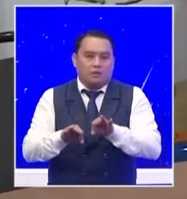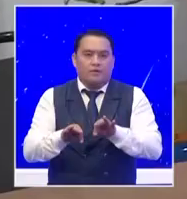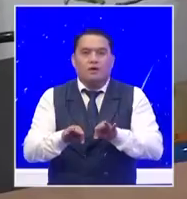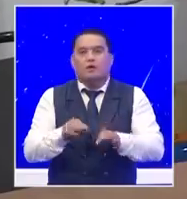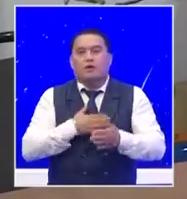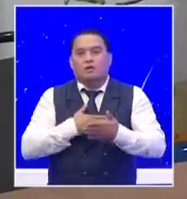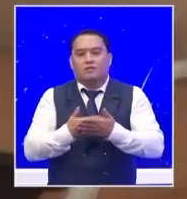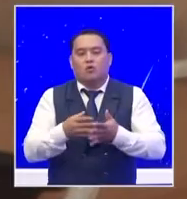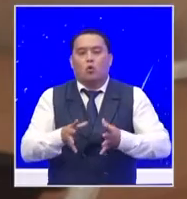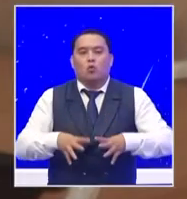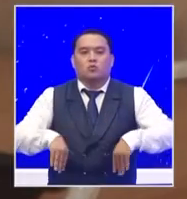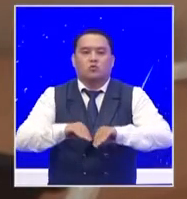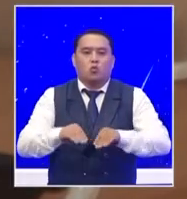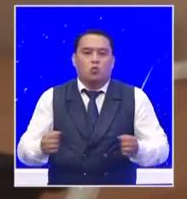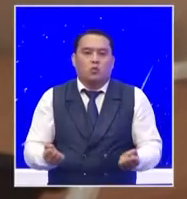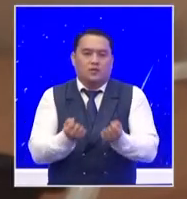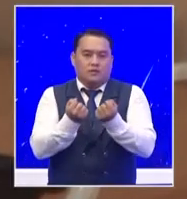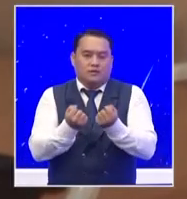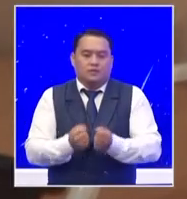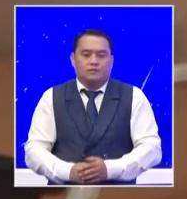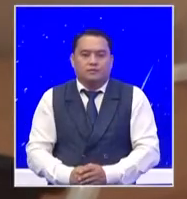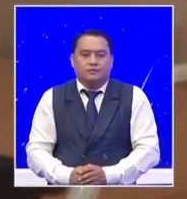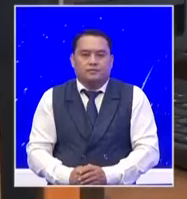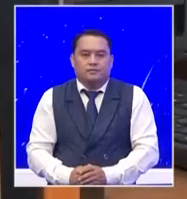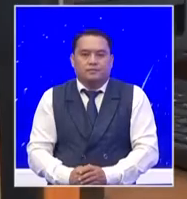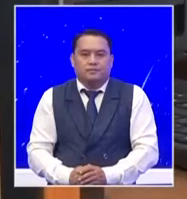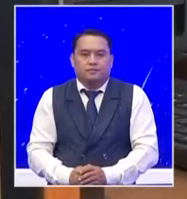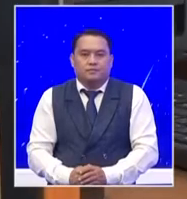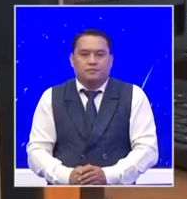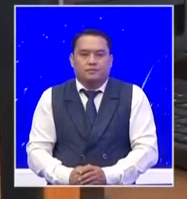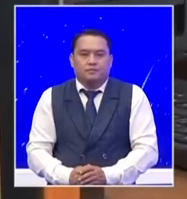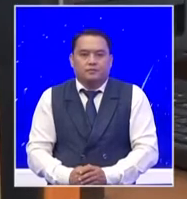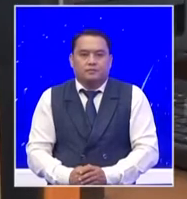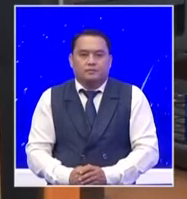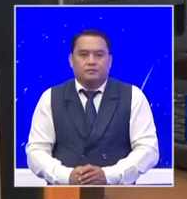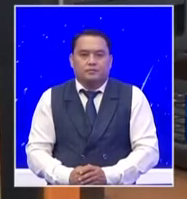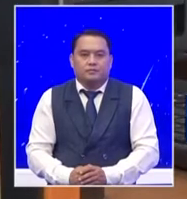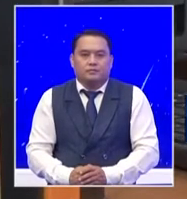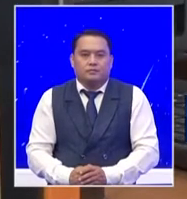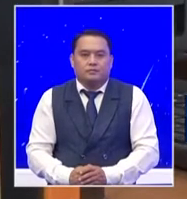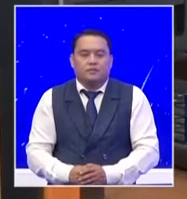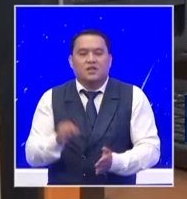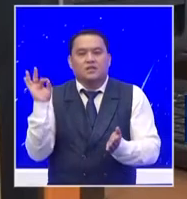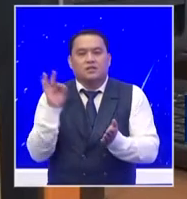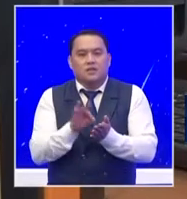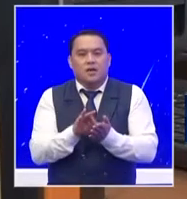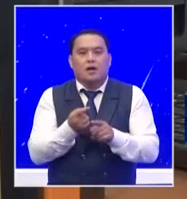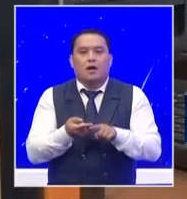гражданским альянсом при поддержке управления внутренней политики Алматинской области. Цель вот этой ярмарки – это